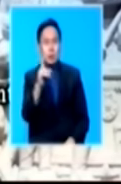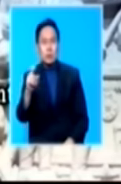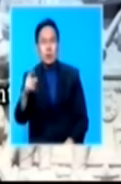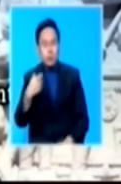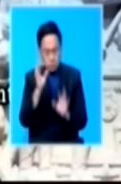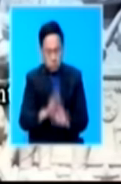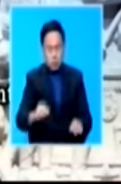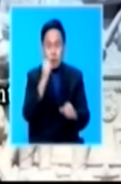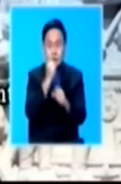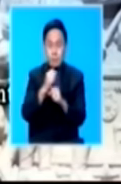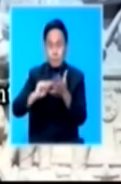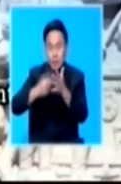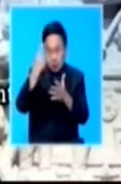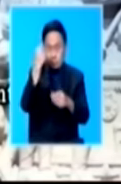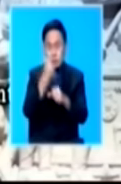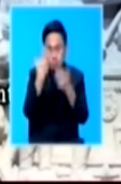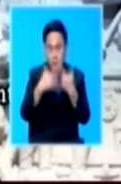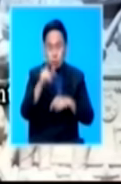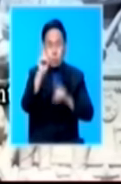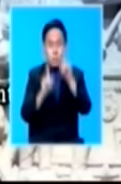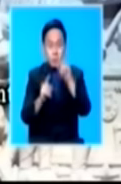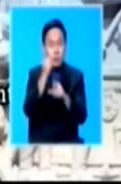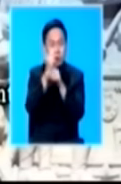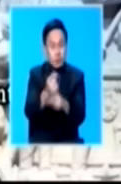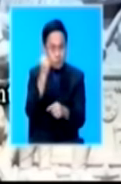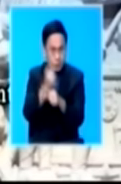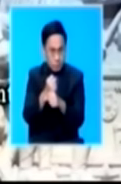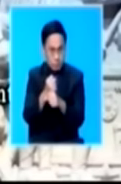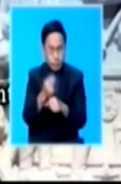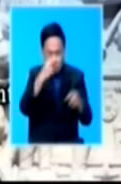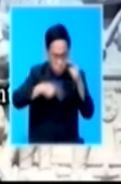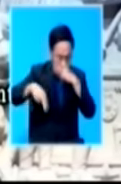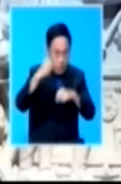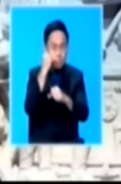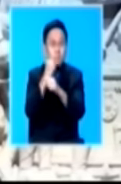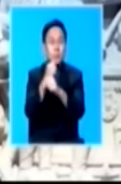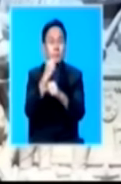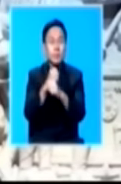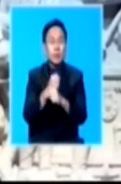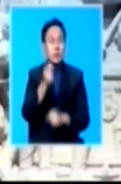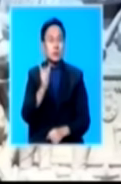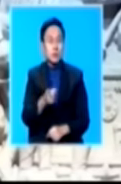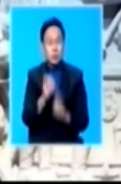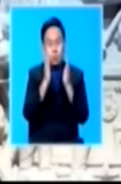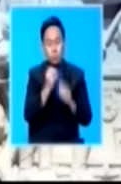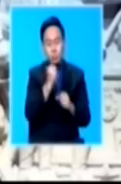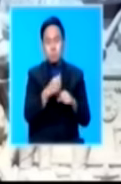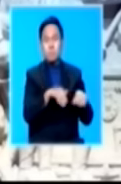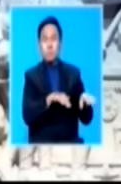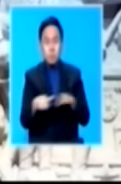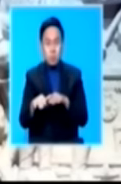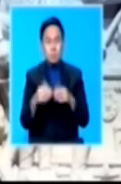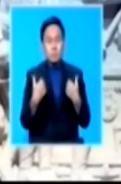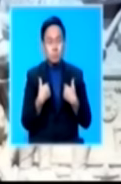การถ้าเริ่มก็เริ่มซะเริ่มก็คือการจัดตั้งเสร็จก็ต้องควบคุมในการปฏิบัติหน้าที่เจ้าหน้าที่ยังไงทำงานยัง